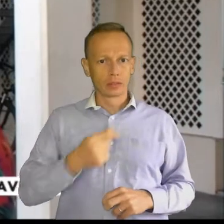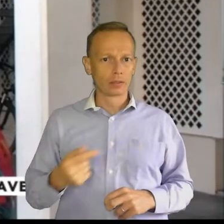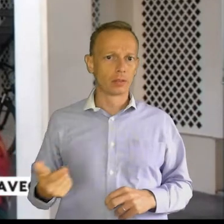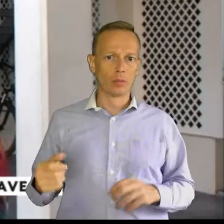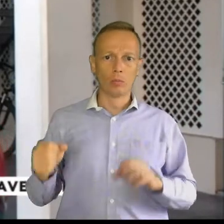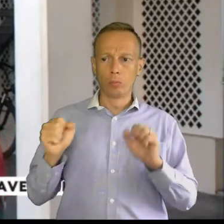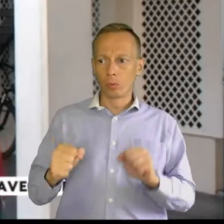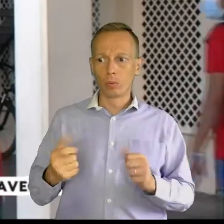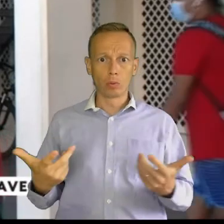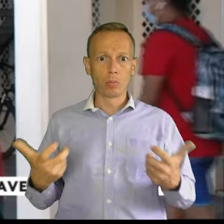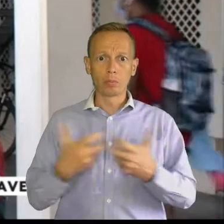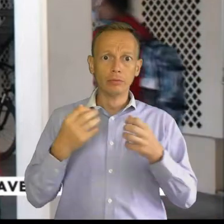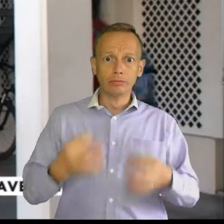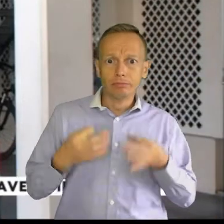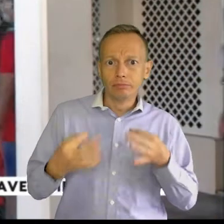mettra ce trajet